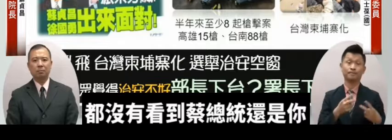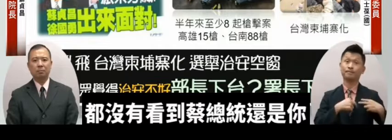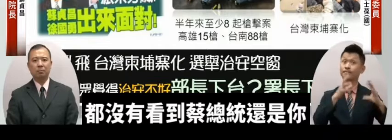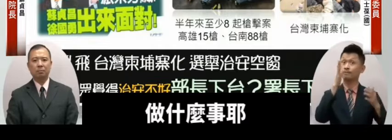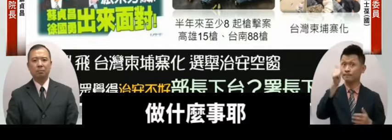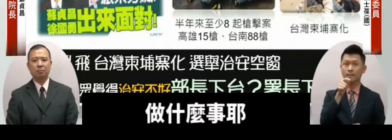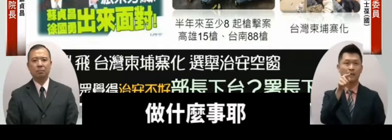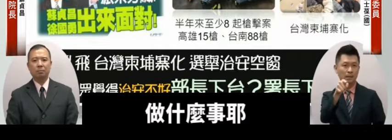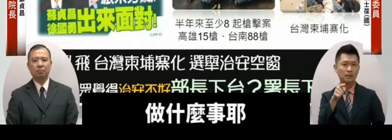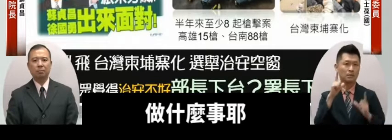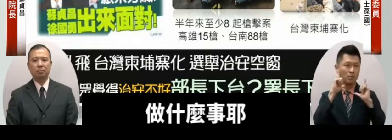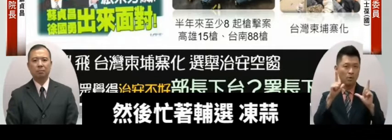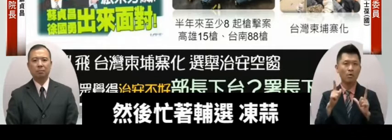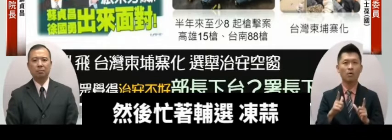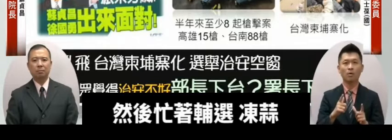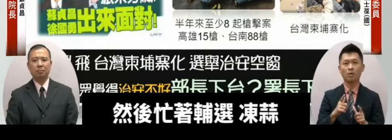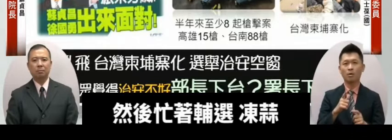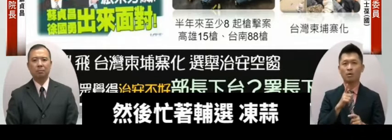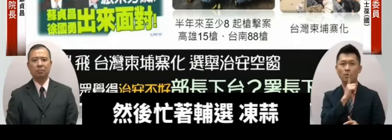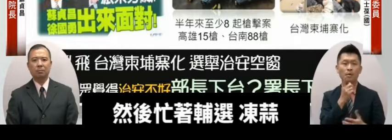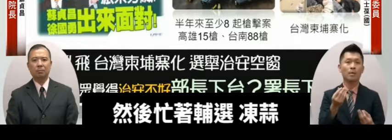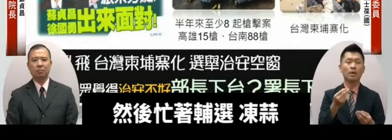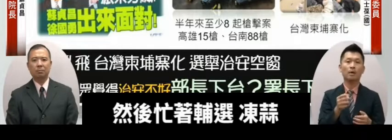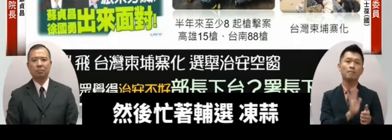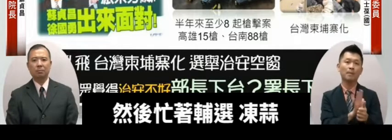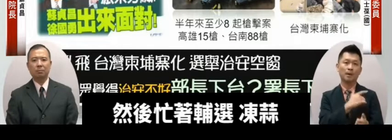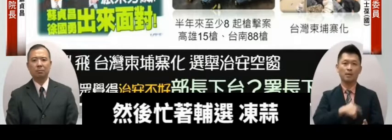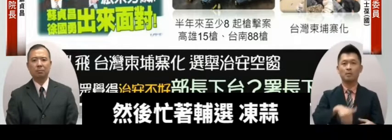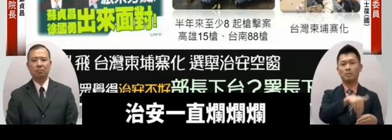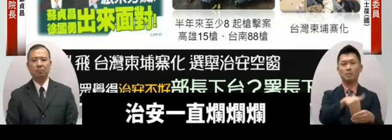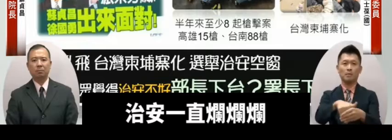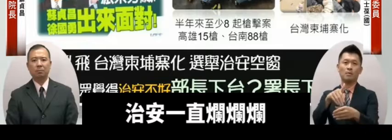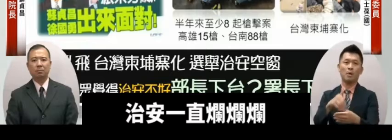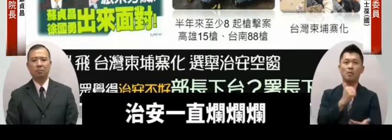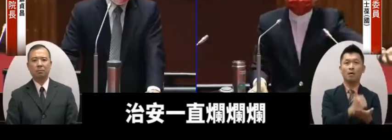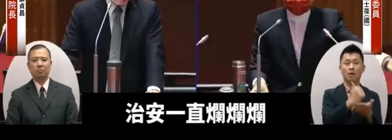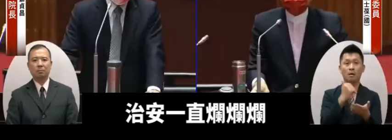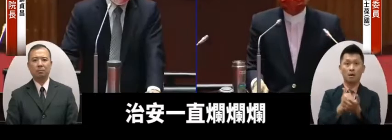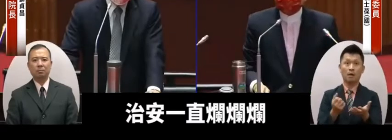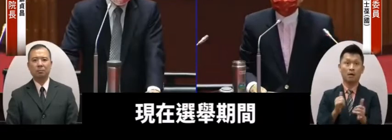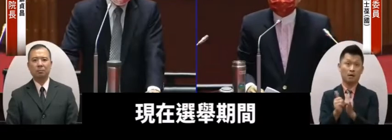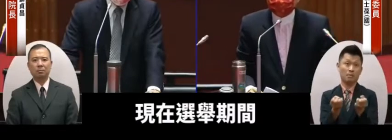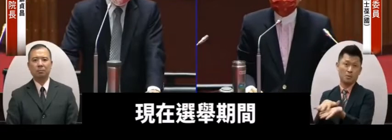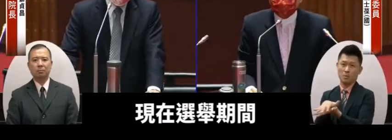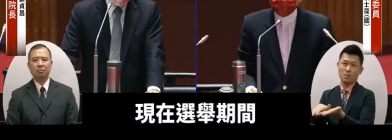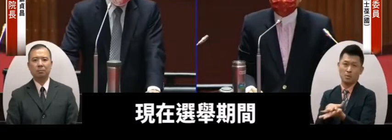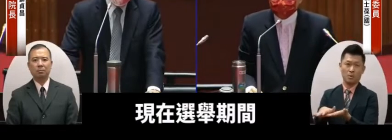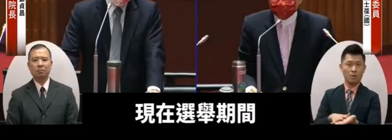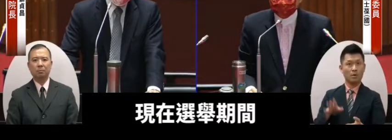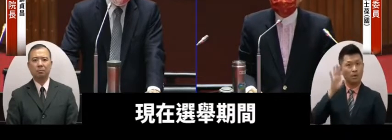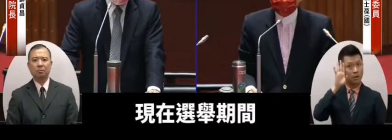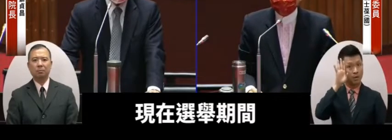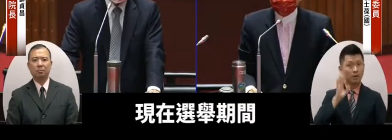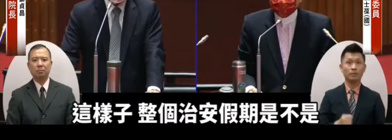啊，做什么事哎、欸？然后就是忙着浮选，哦，动算动算动算啊，自然一点暖暖哦。现在是选举